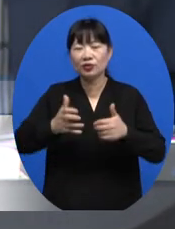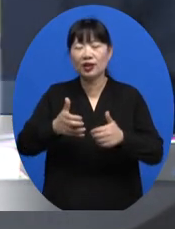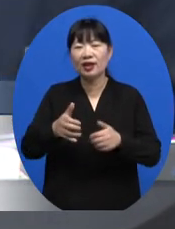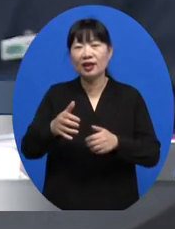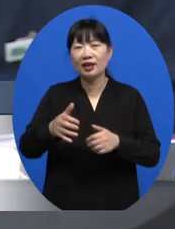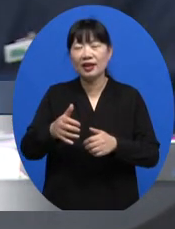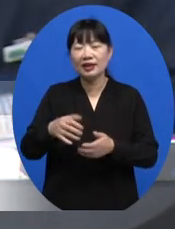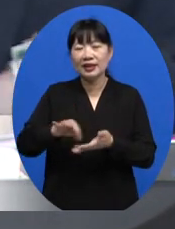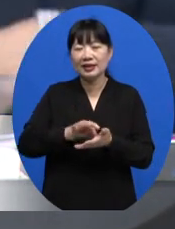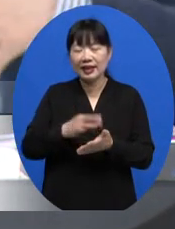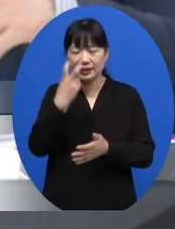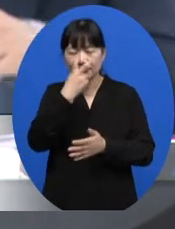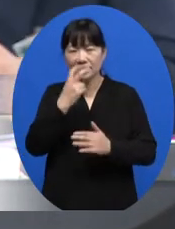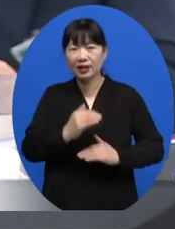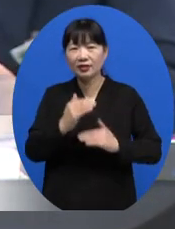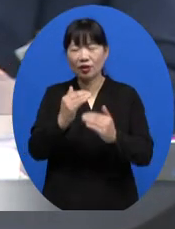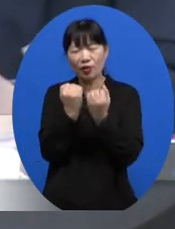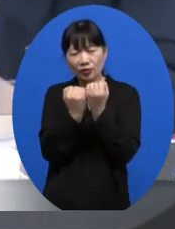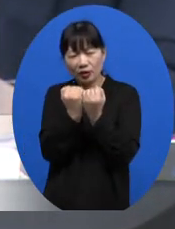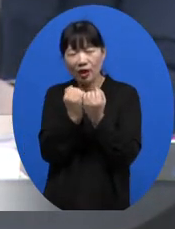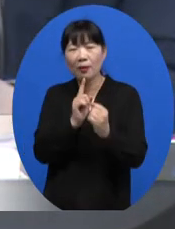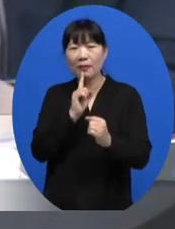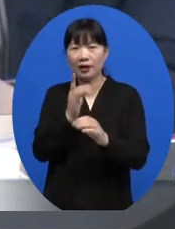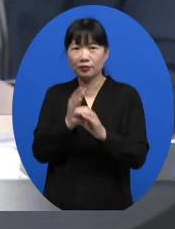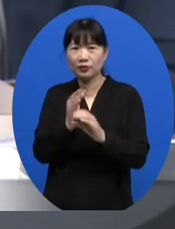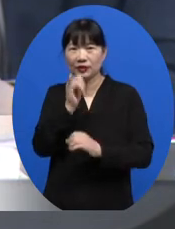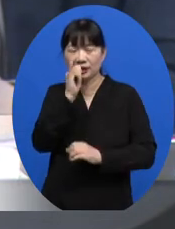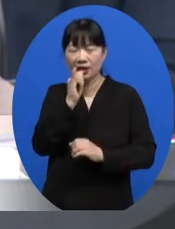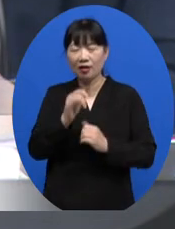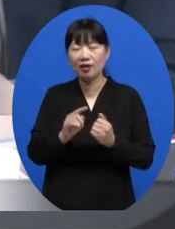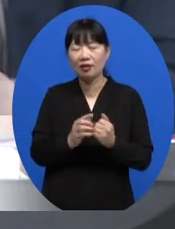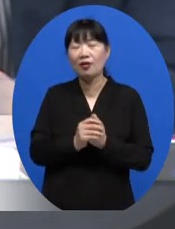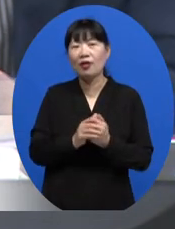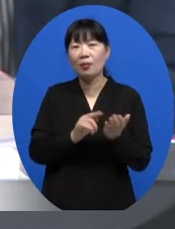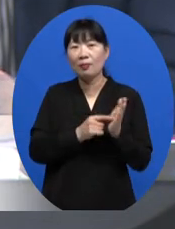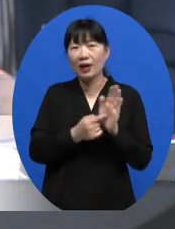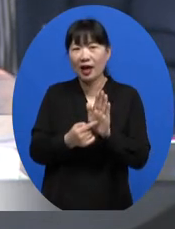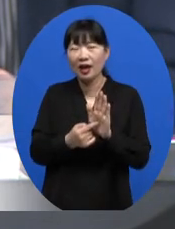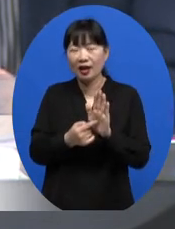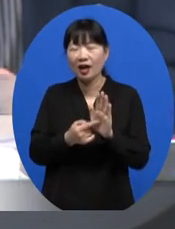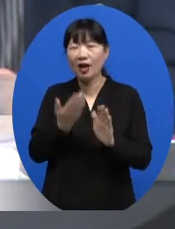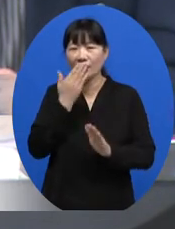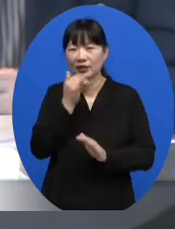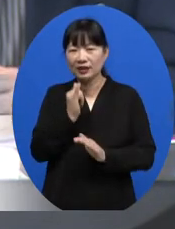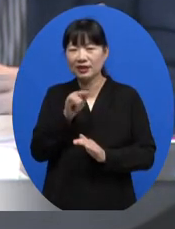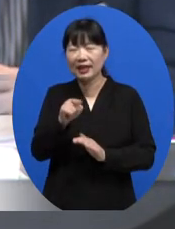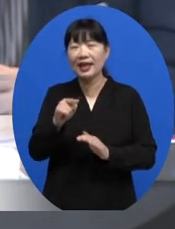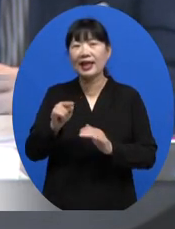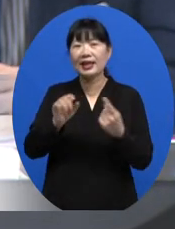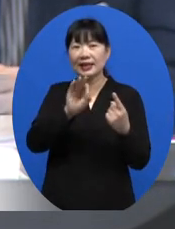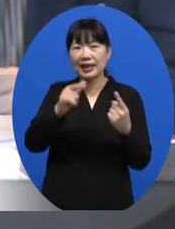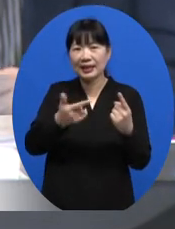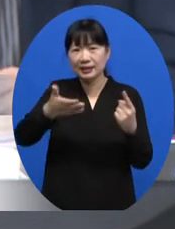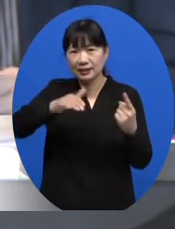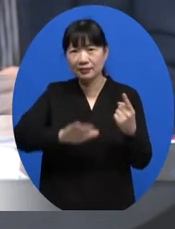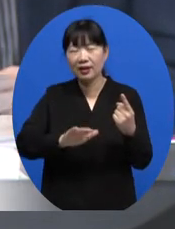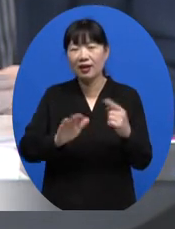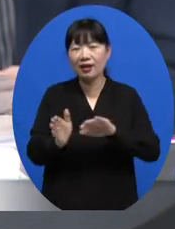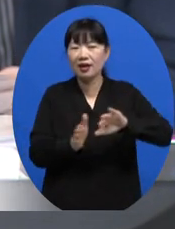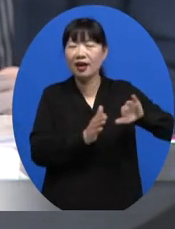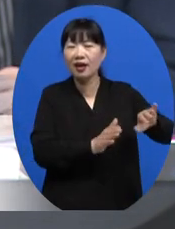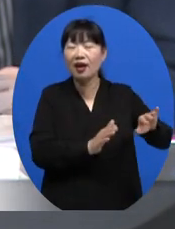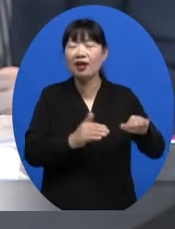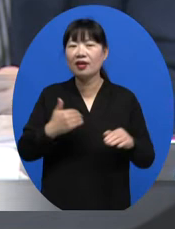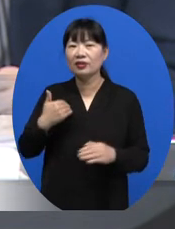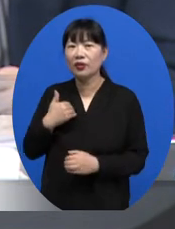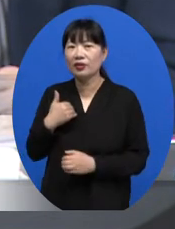국회 예산 12과정에서 의원님께 잘 설득하고 말씀드려서 반영시키는 것이 이란이다 그렇지만 뭐